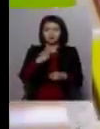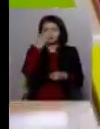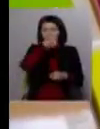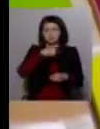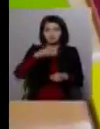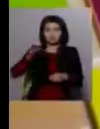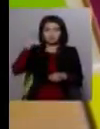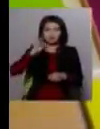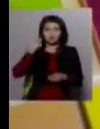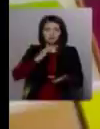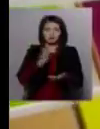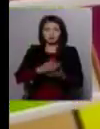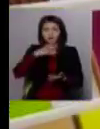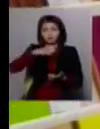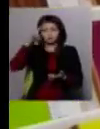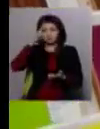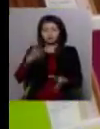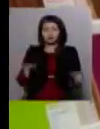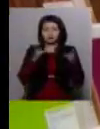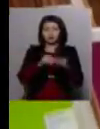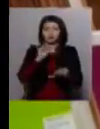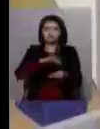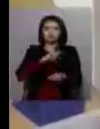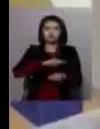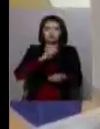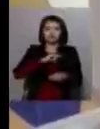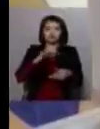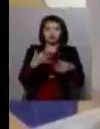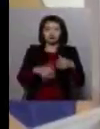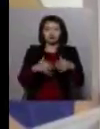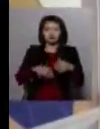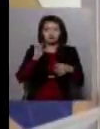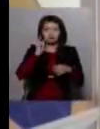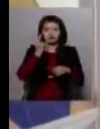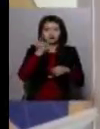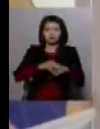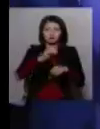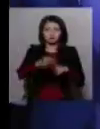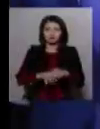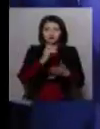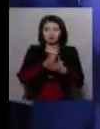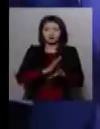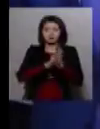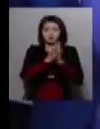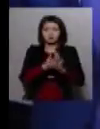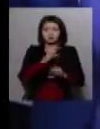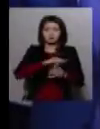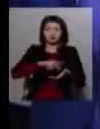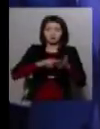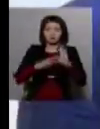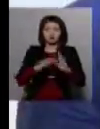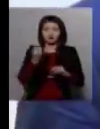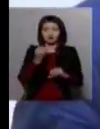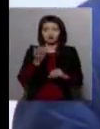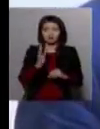кәсіпорын Қазақстанның барлық аймақтарымен байланыс орнатқан. Соның ішінде Павлодар облысымен қарым-қатынас аясын кеңейте түсуді жоспарлаудамыз, деді кәсіпорын